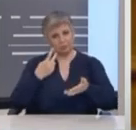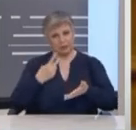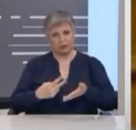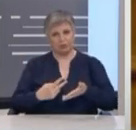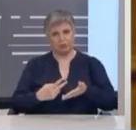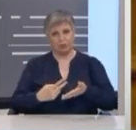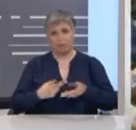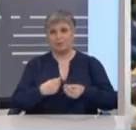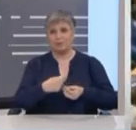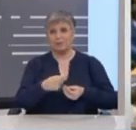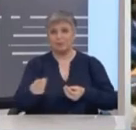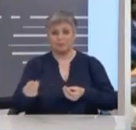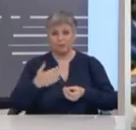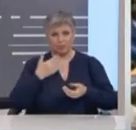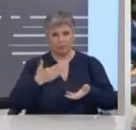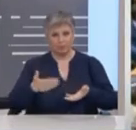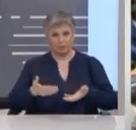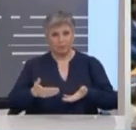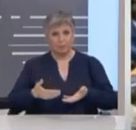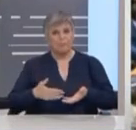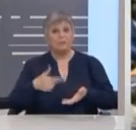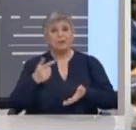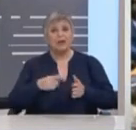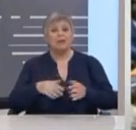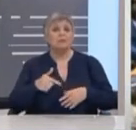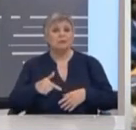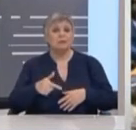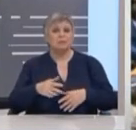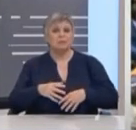στην αναφορά του Γενικού Γραμματέα των Ηνωμένων Εθνών